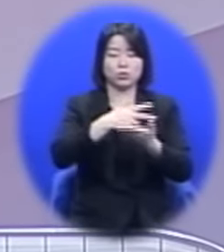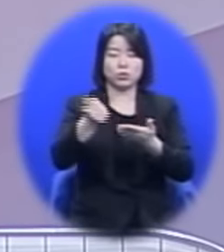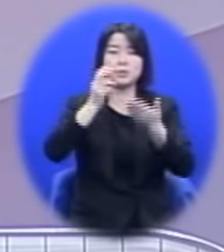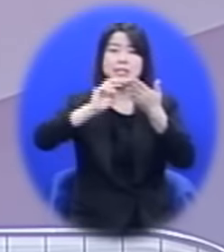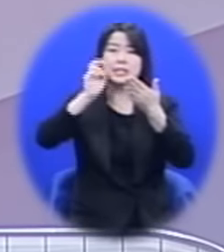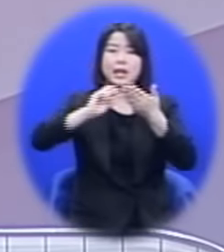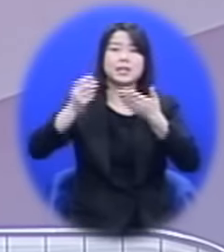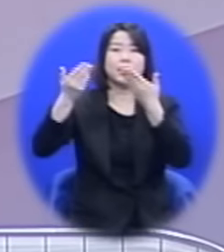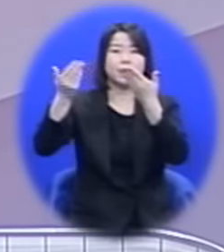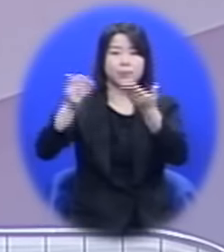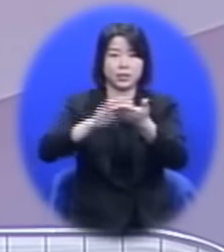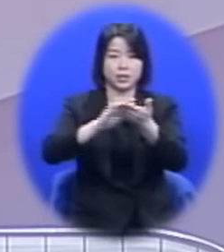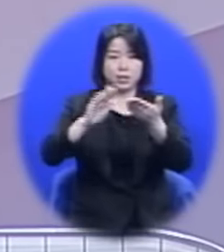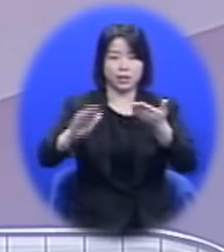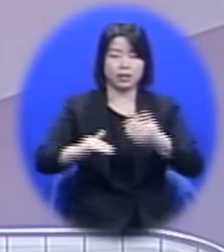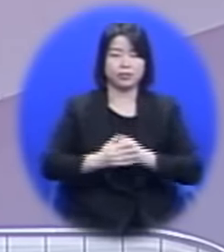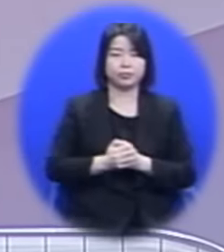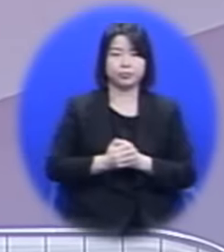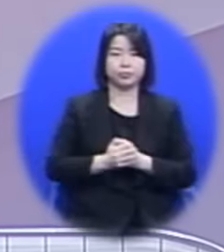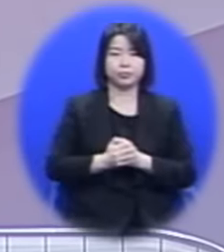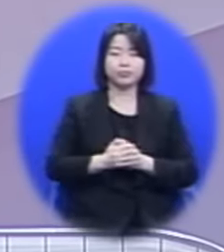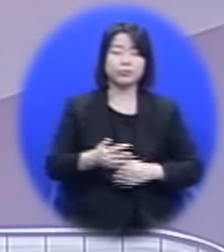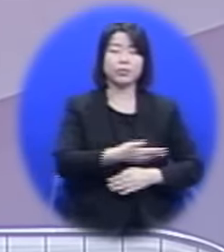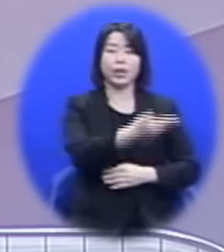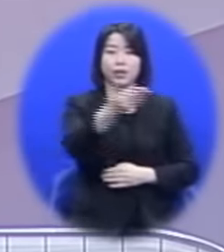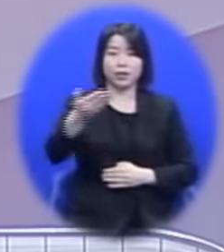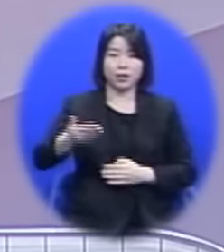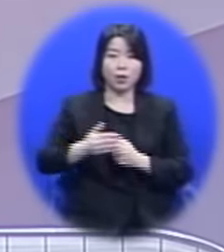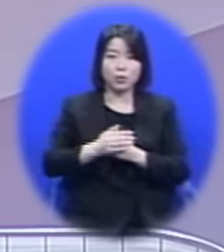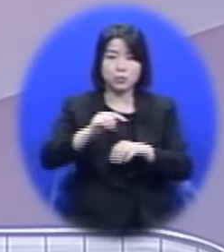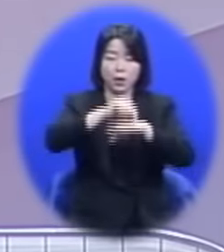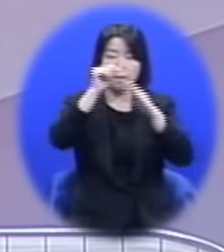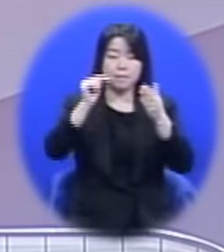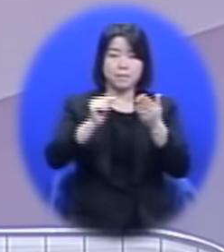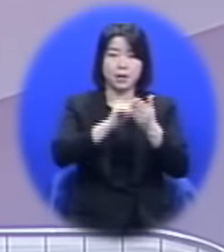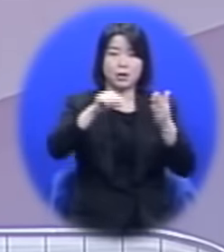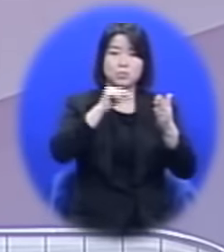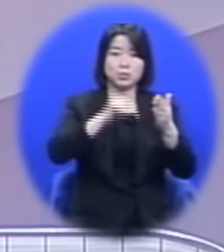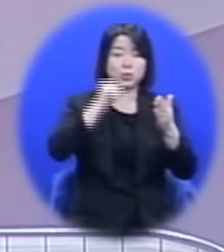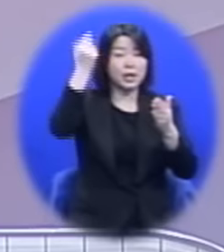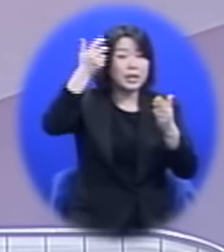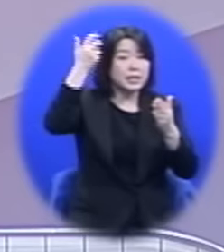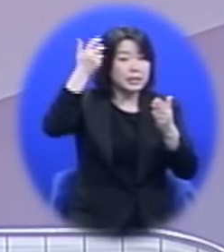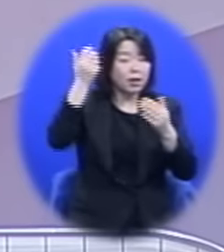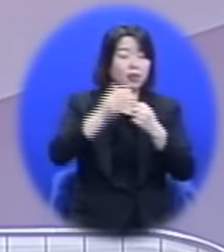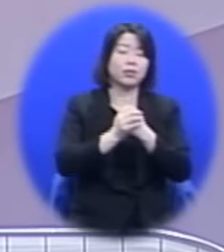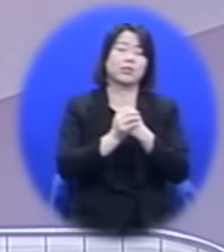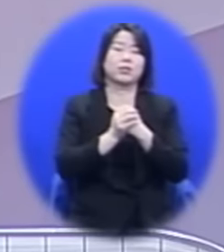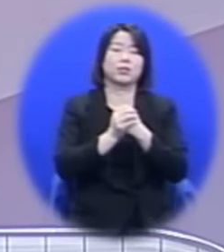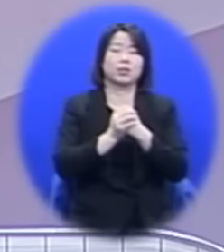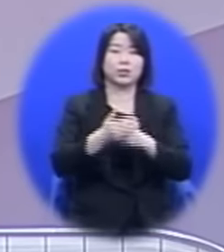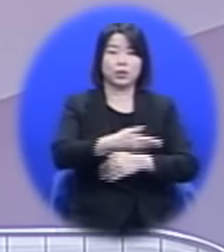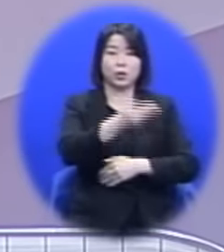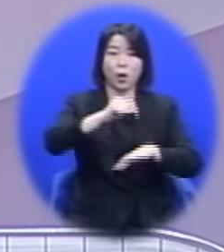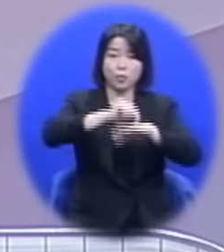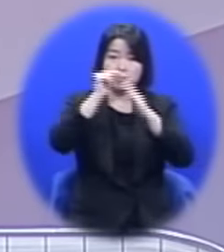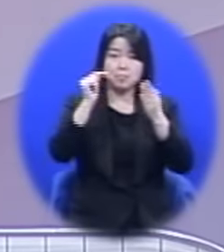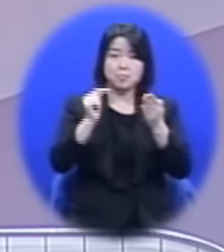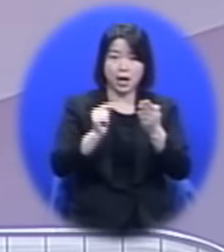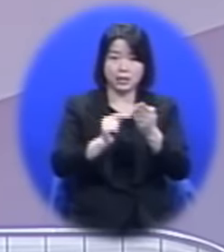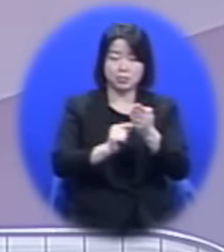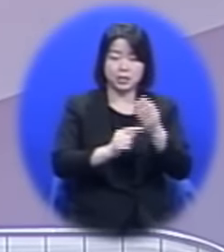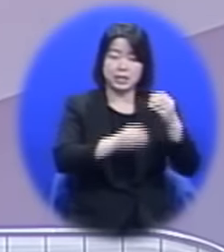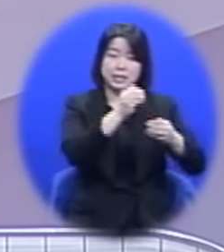찬양합니다. 여러분, 여러분의 마음의 심령, 여러분의 마음이 이